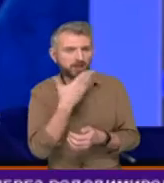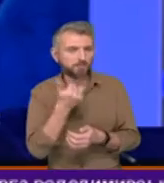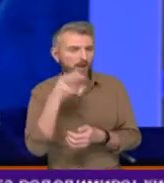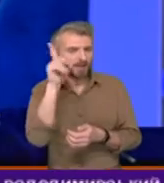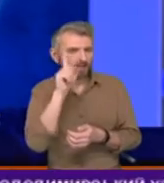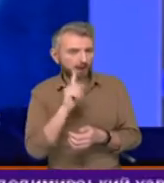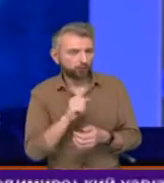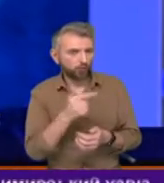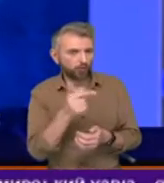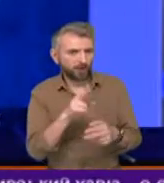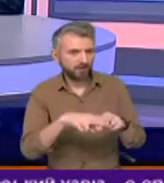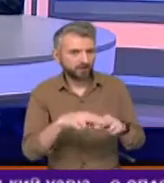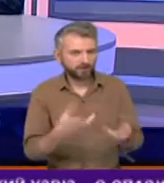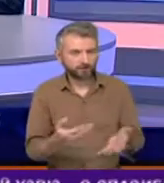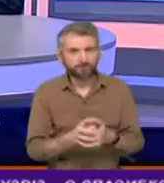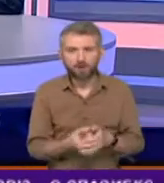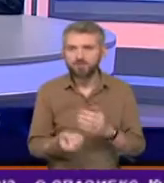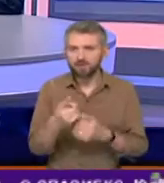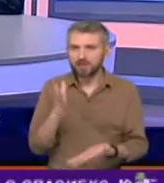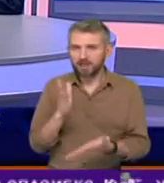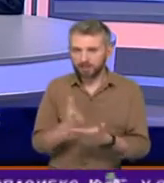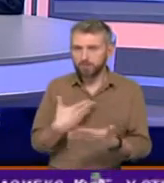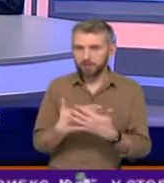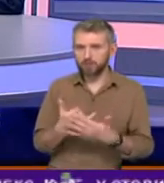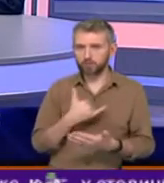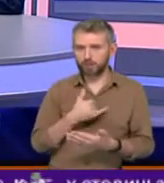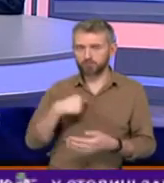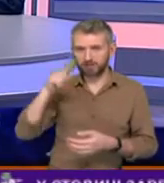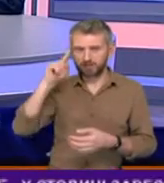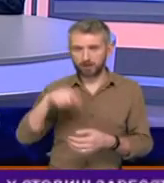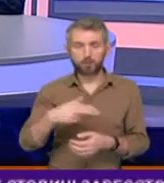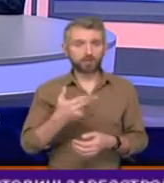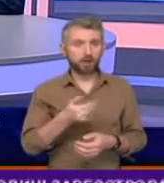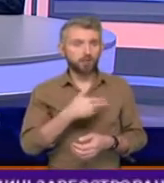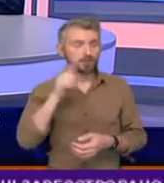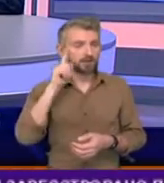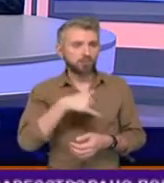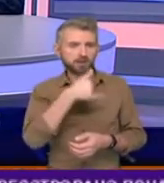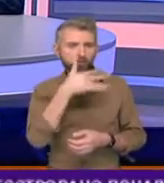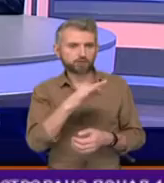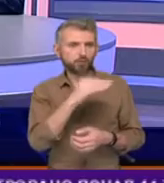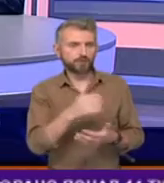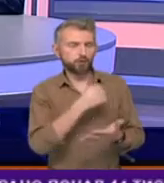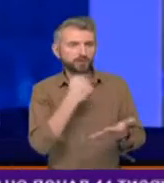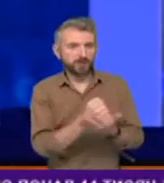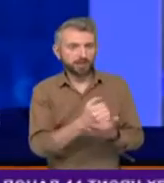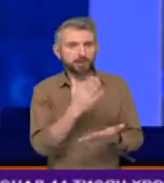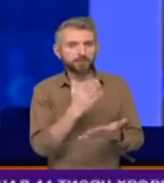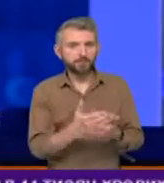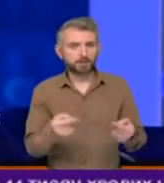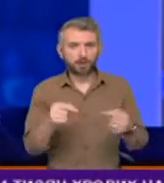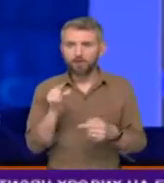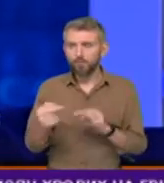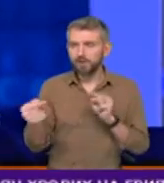громадянства? Інші моменти. Так, тобто, виявляється, що нюанси... є, там є приклади нас, ми ж знаємо про них. Ну, ми знаємо, але ми не можемо офіційно їх підтвердити. Тому насправді є певні так, моменти. Так